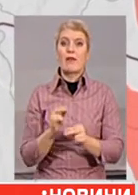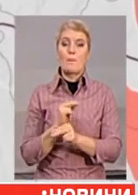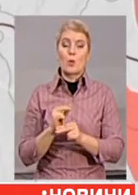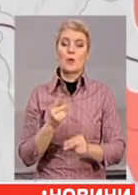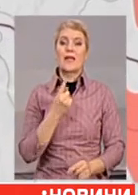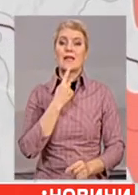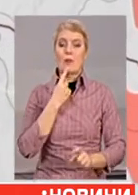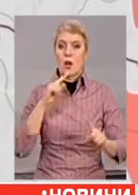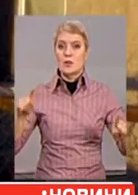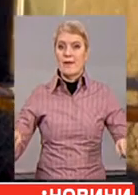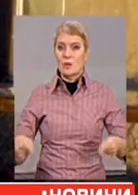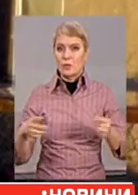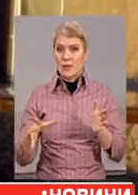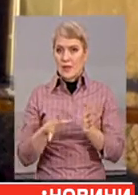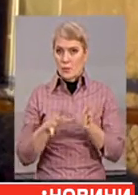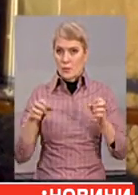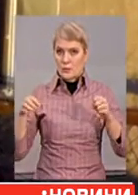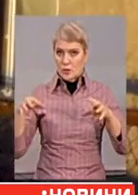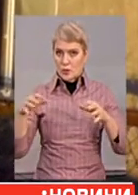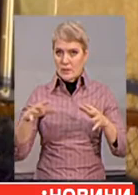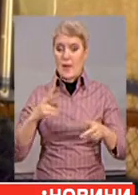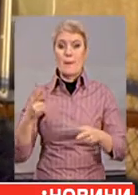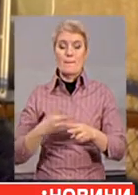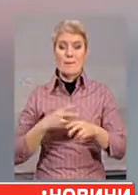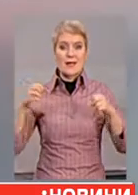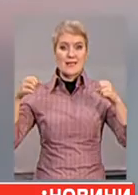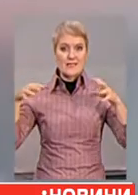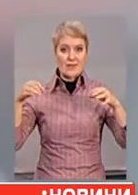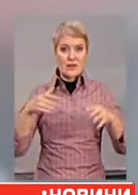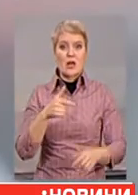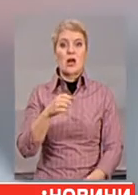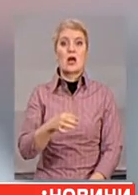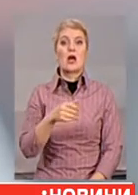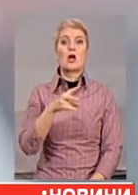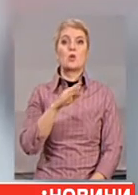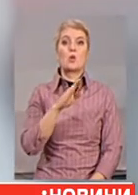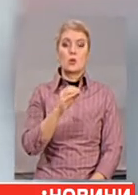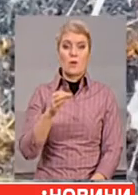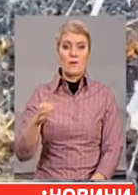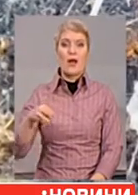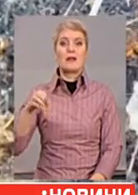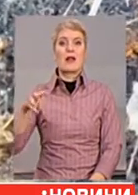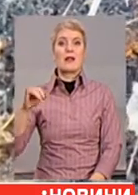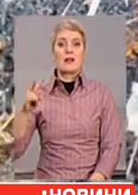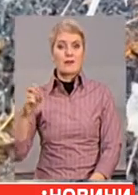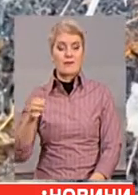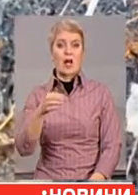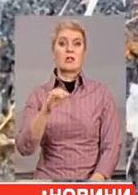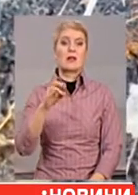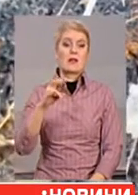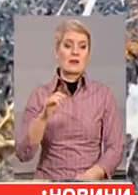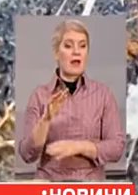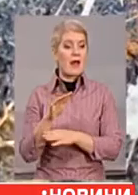електропостачання. І без світла внаслідок нічного обстрілу Гнутове, Талаківка і частина Сартани. Гатили по Талаківці